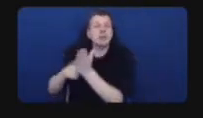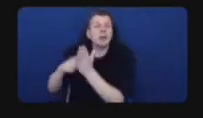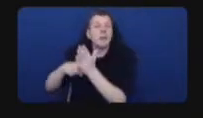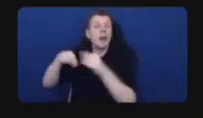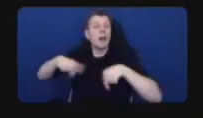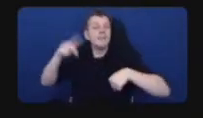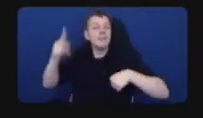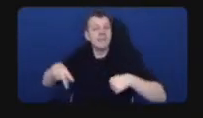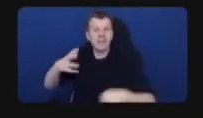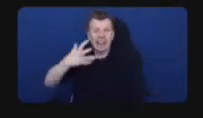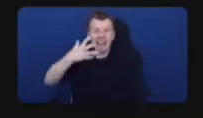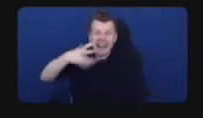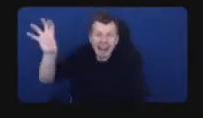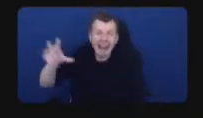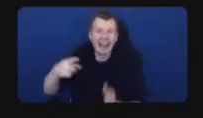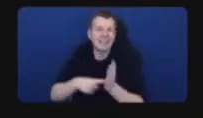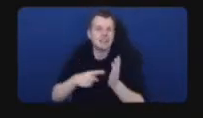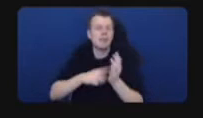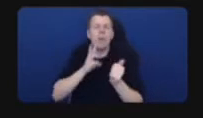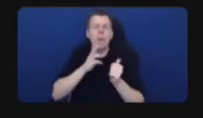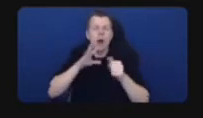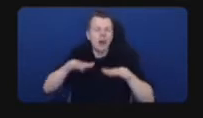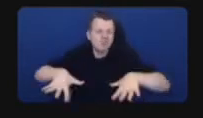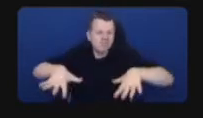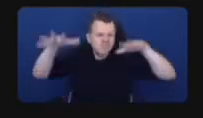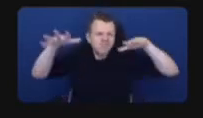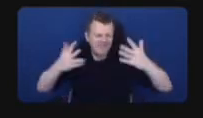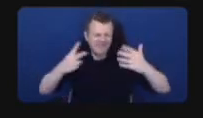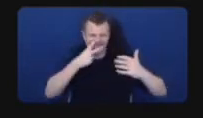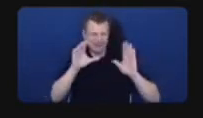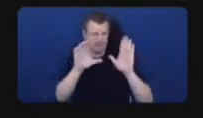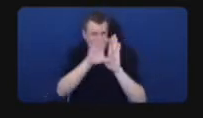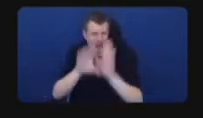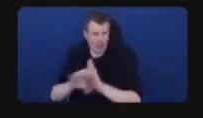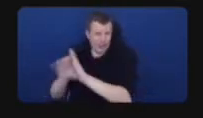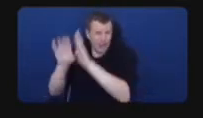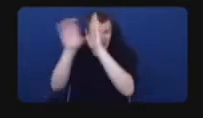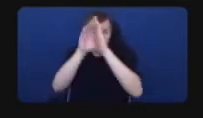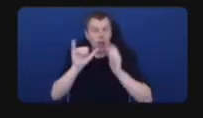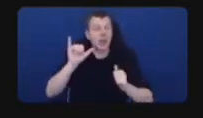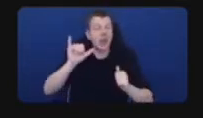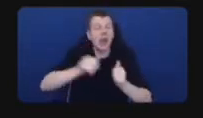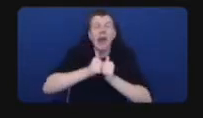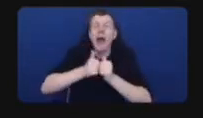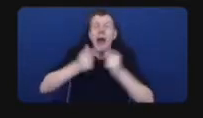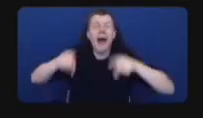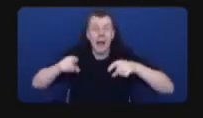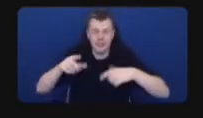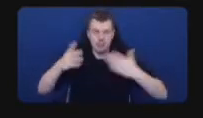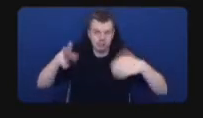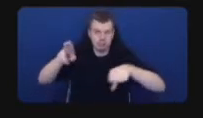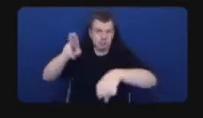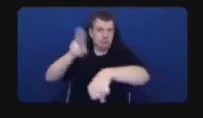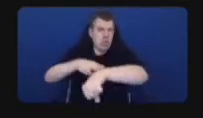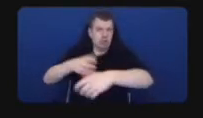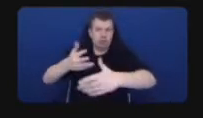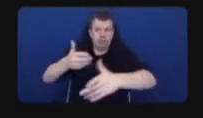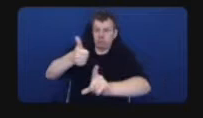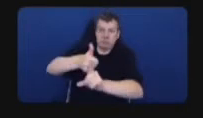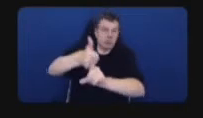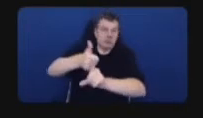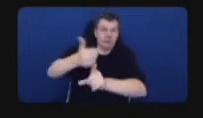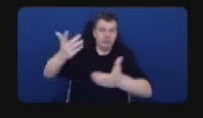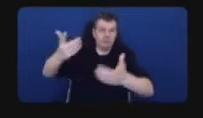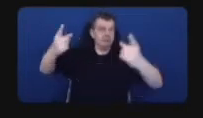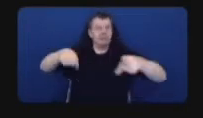也有闹洪水，也有火灾。这些图我们就是给大家看的，就是